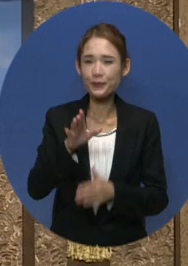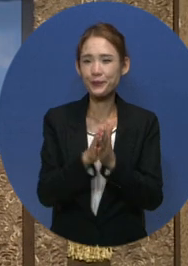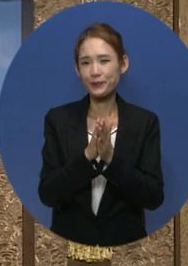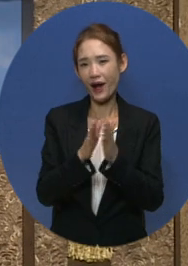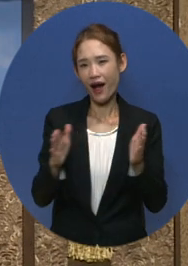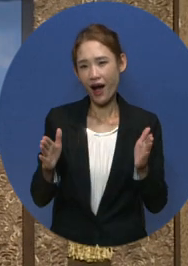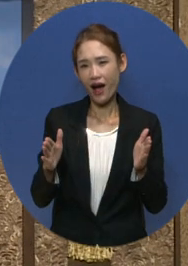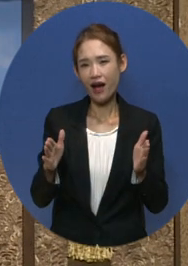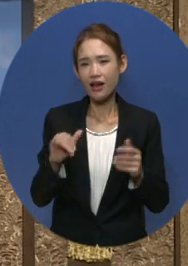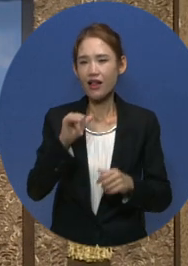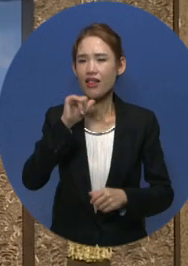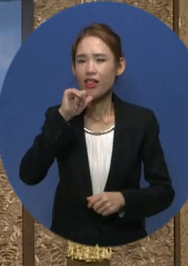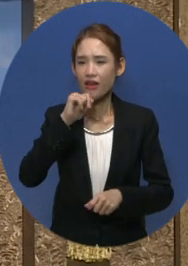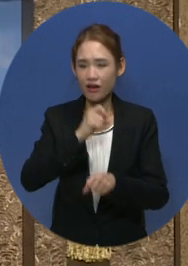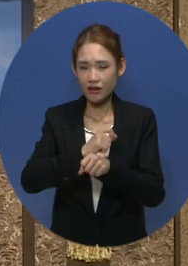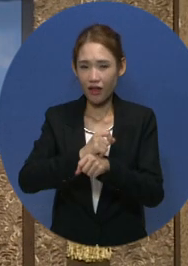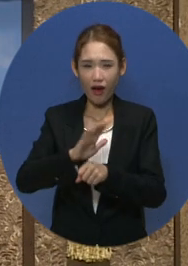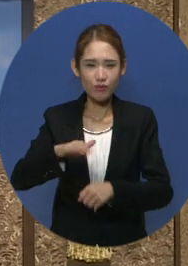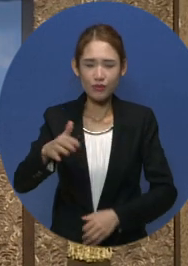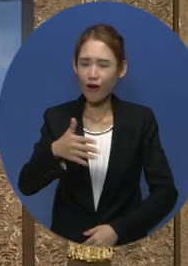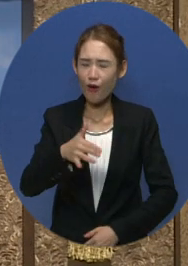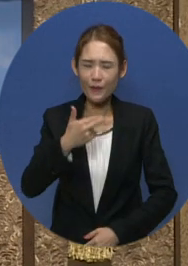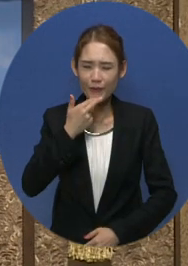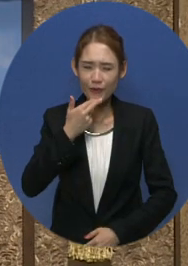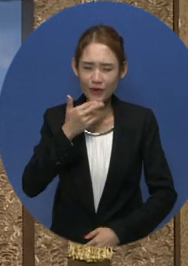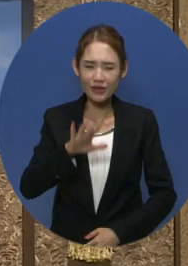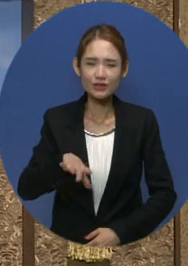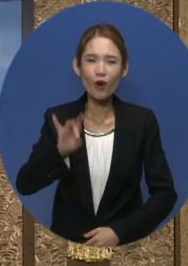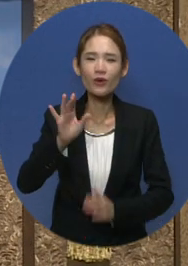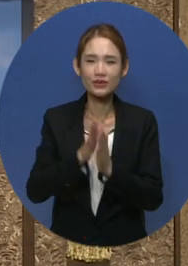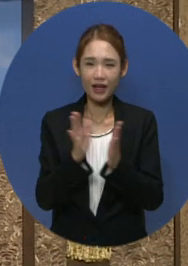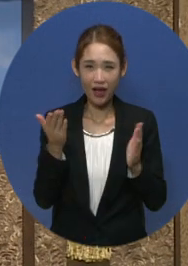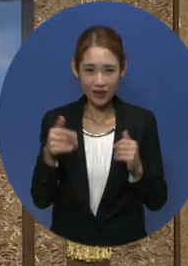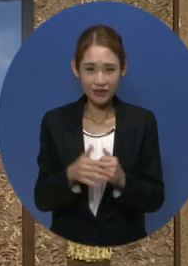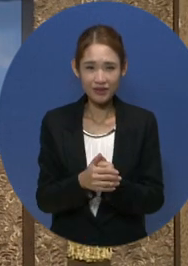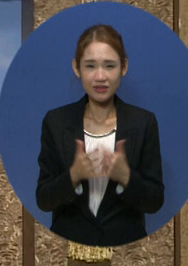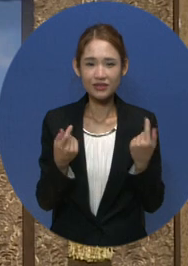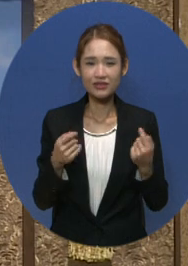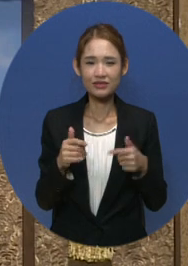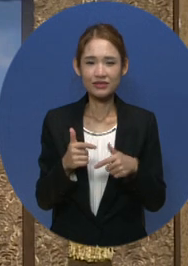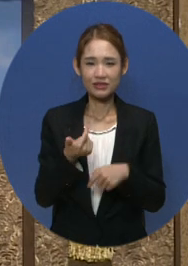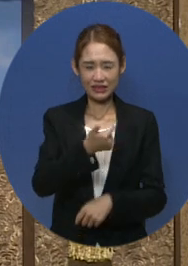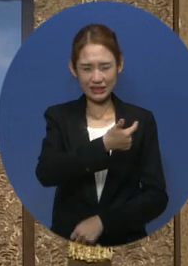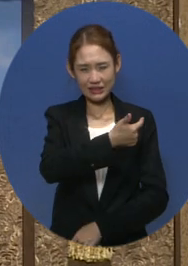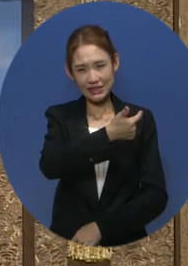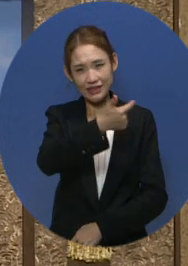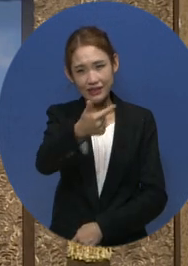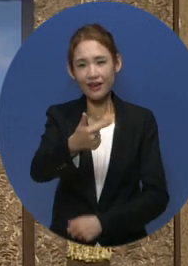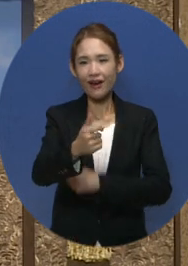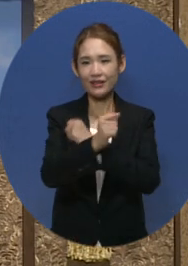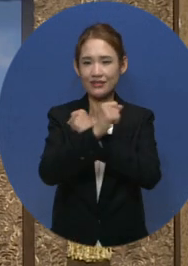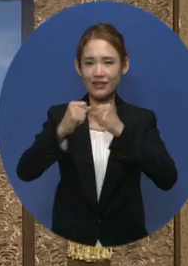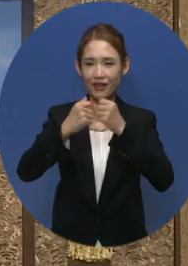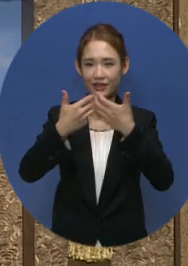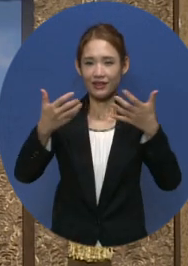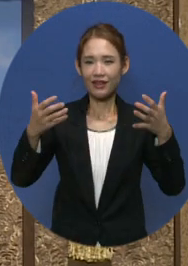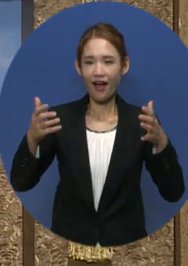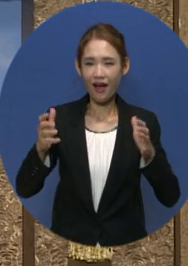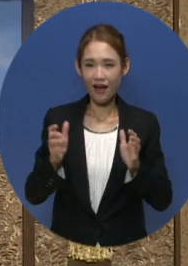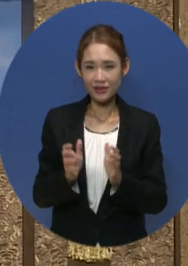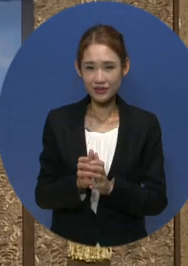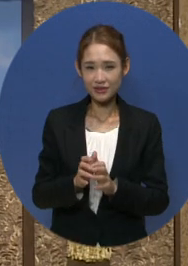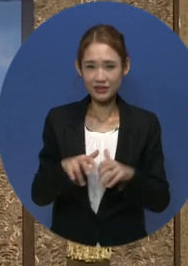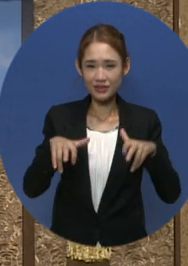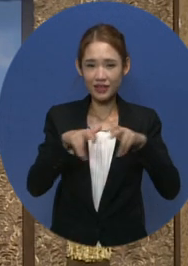때는 사무실도 없이 출발을 했는데 지금은 또 이렇게 네, 지금은 이제 큰 우리나라 단체가. 대형 굴지에 그러니까요.